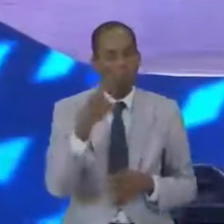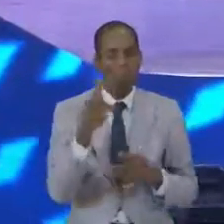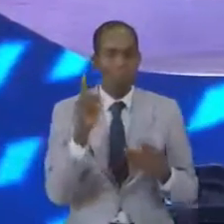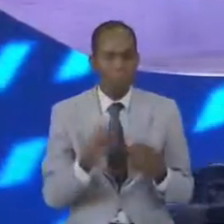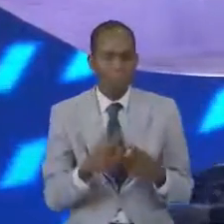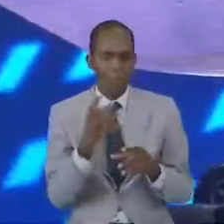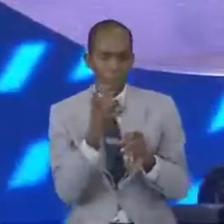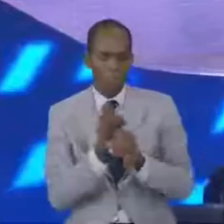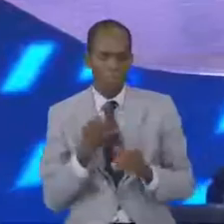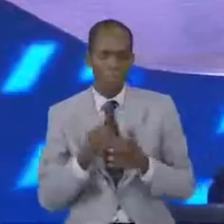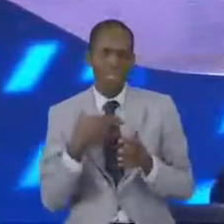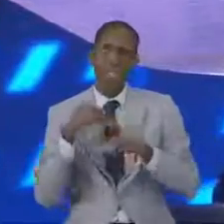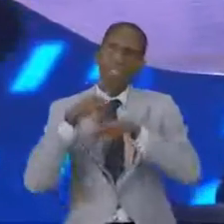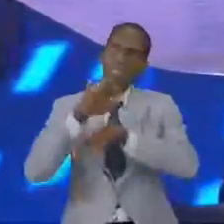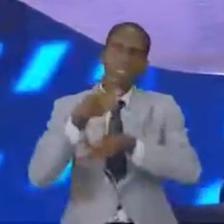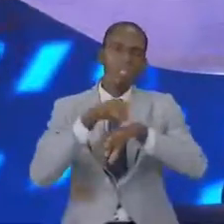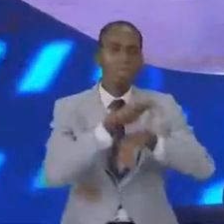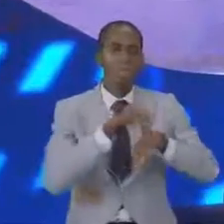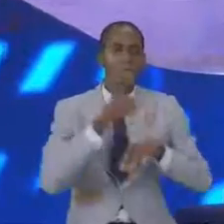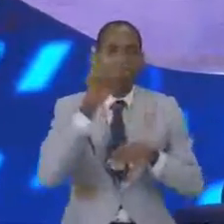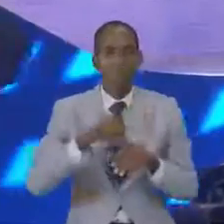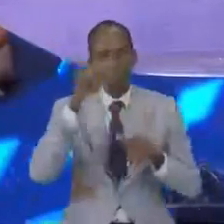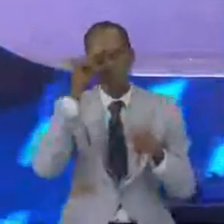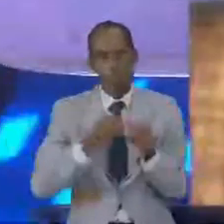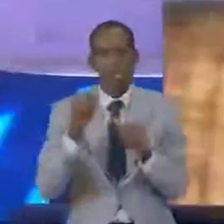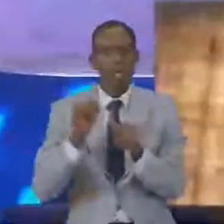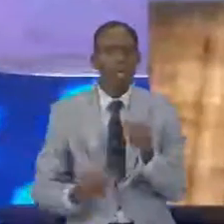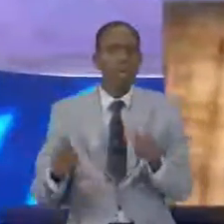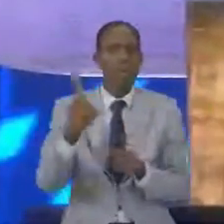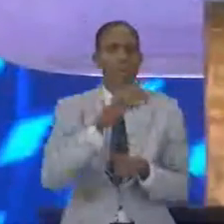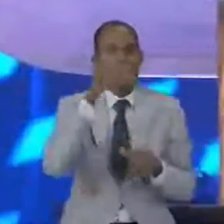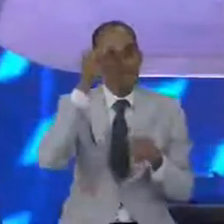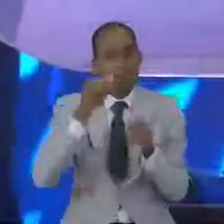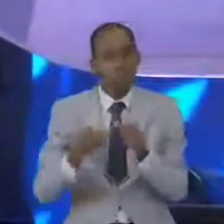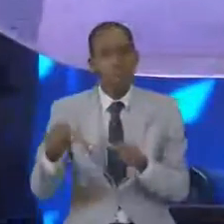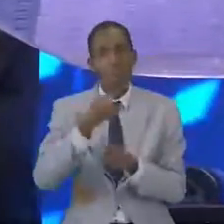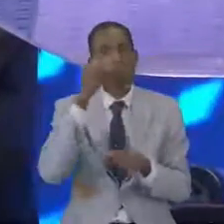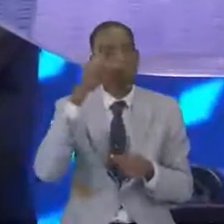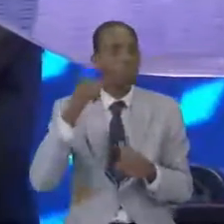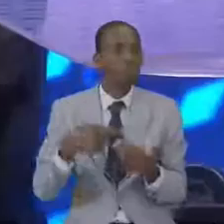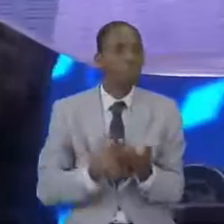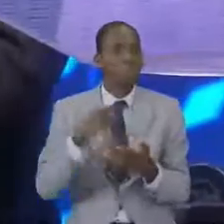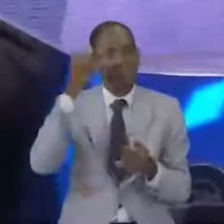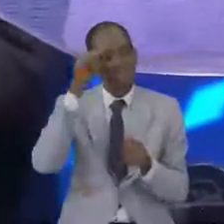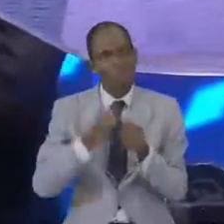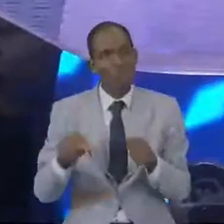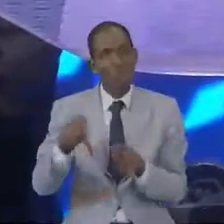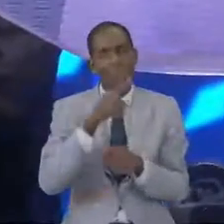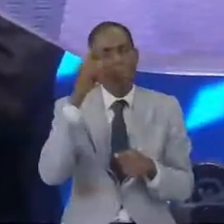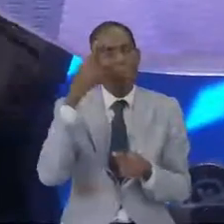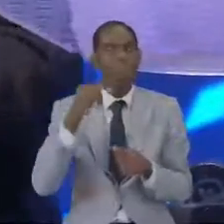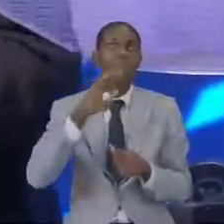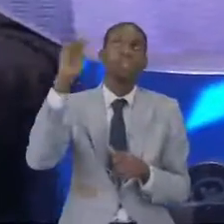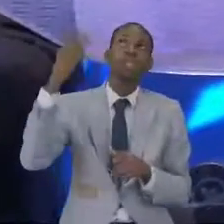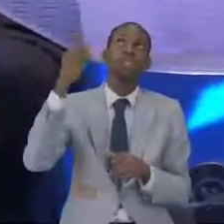puisses couper le message pour envoyer tu dois toucher tout le monde te rappelant de par l'Évangile te